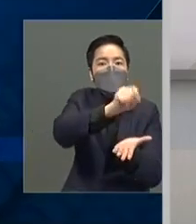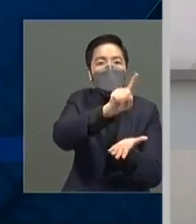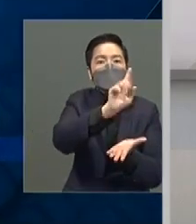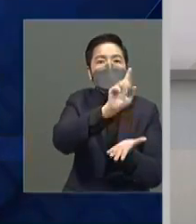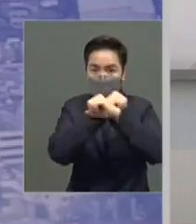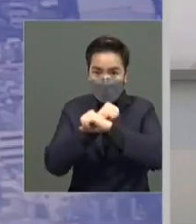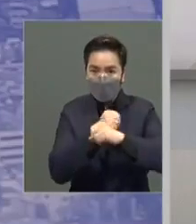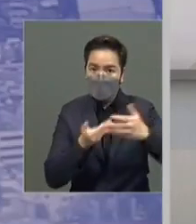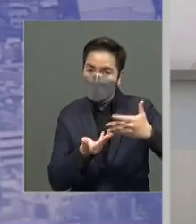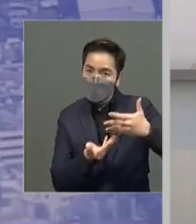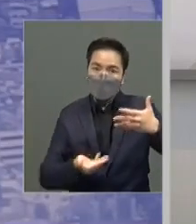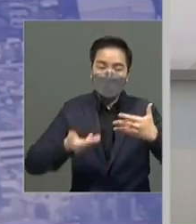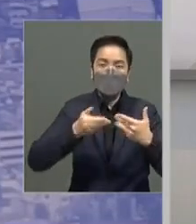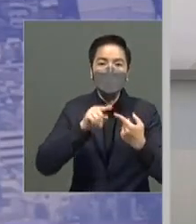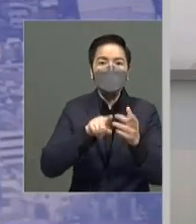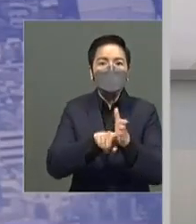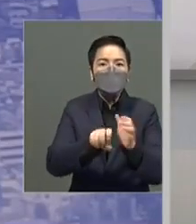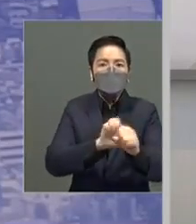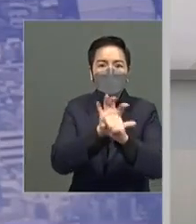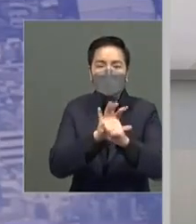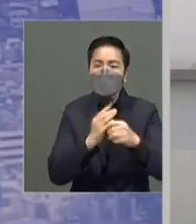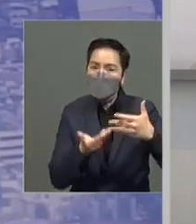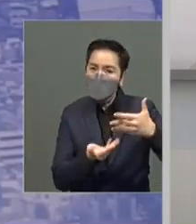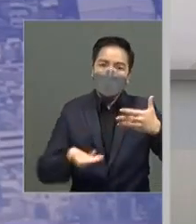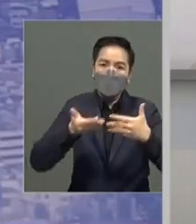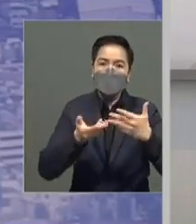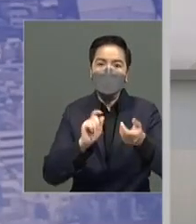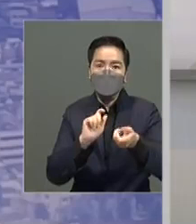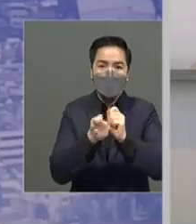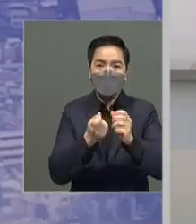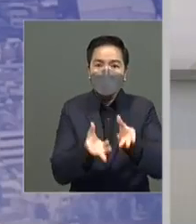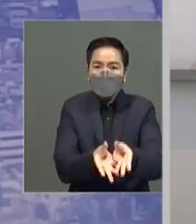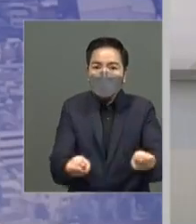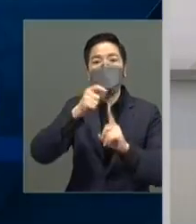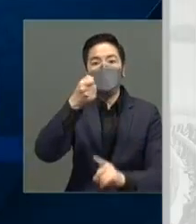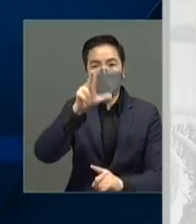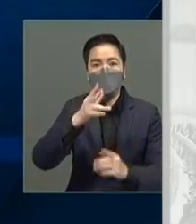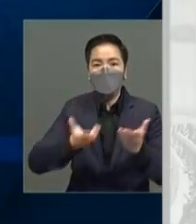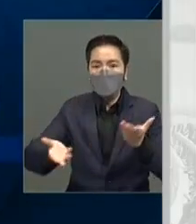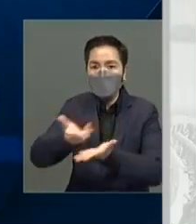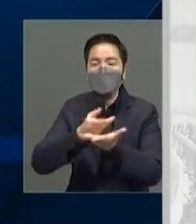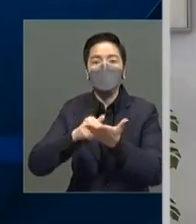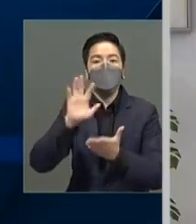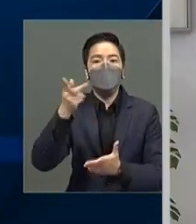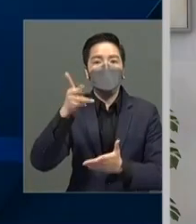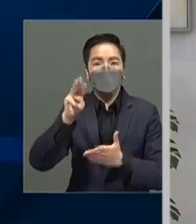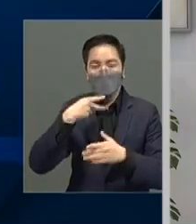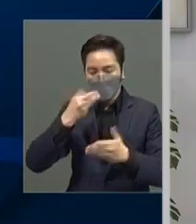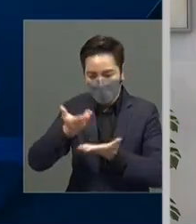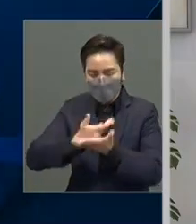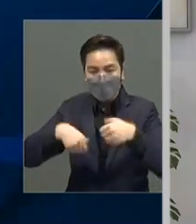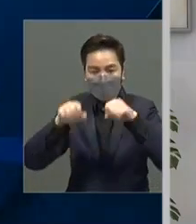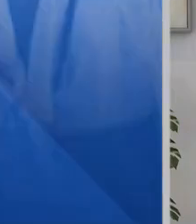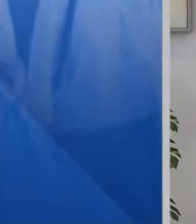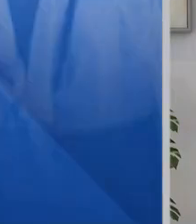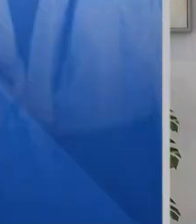แทบจะรายวันตอนนี้มันก็เกือบจะแตะหลักหมื่นอยู่แล้ว ท่ามกลางข้อสงสัยว่าประเทศไทยเนี่ยตรวจน้อย